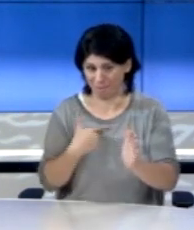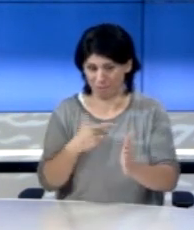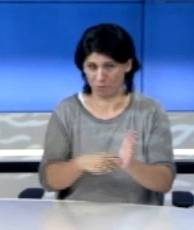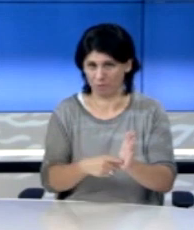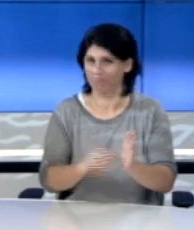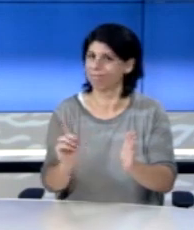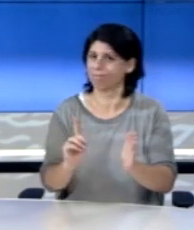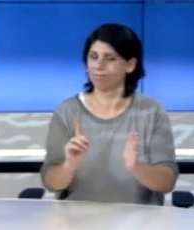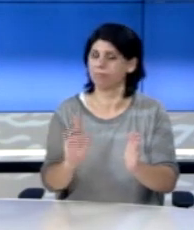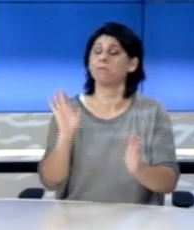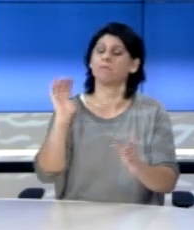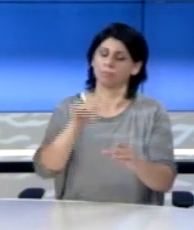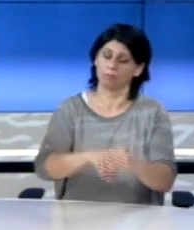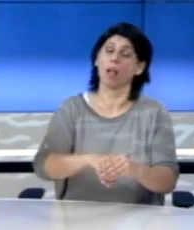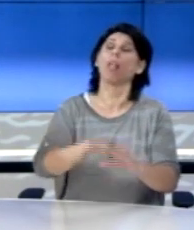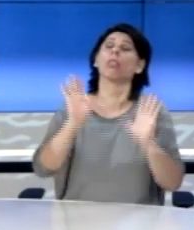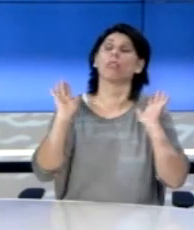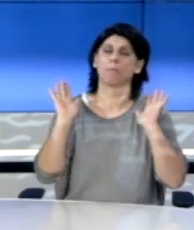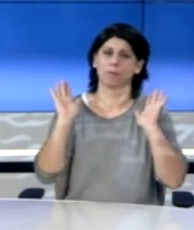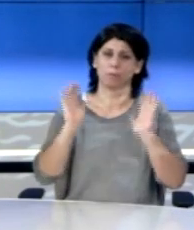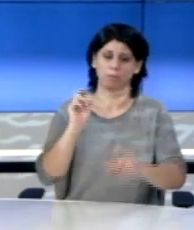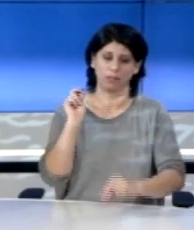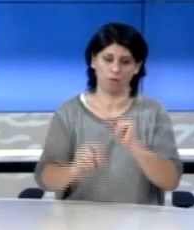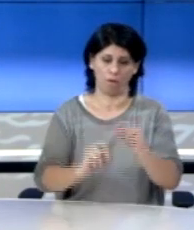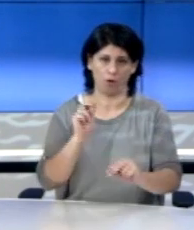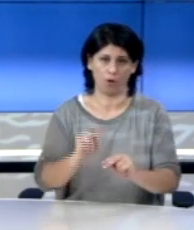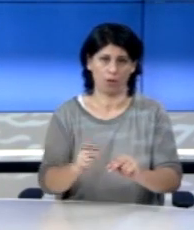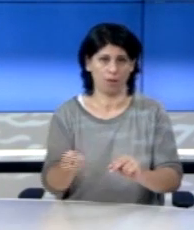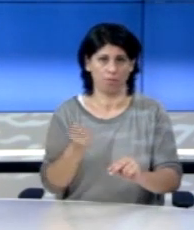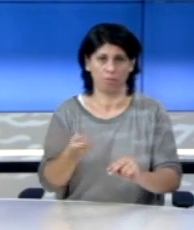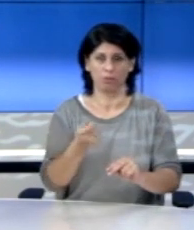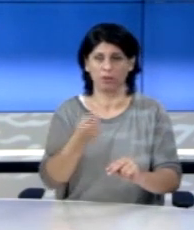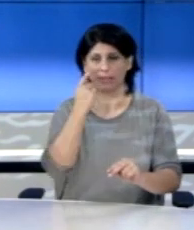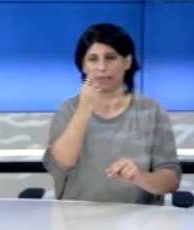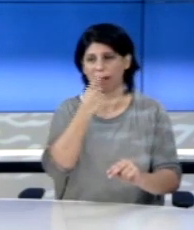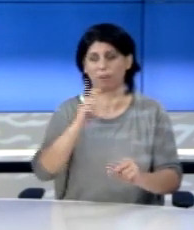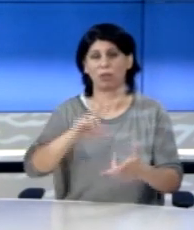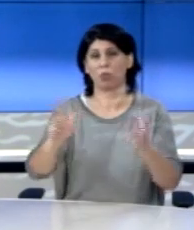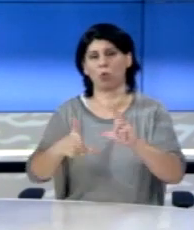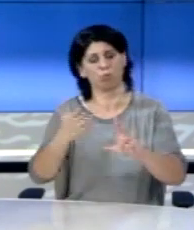αυτό δεν θα πάρουμε μέρος στην ψηφοφορία που γίνεται για τα μάτια του κόσμου. Σας ευχαριστώ.